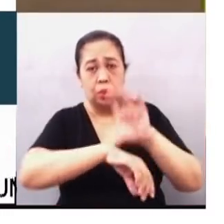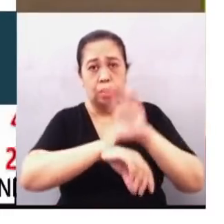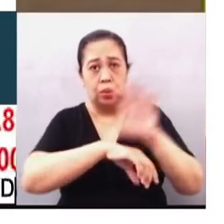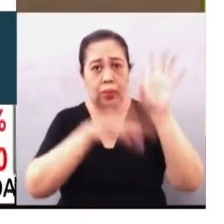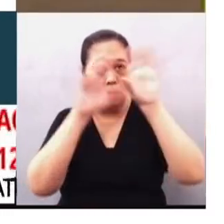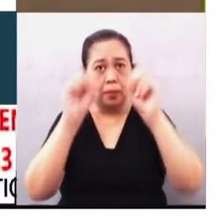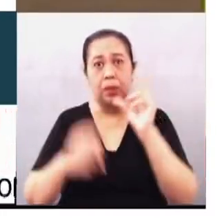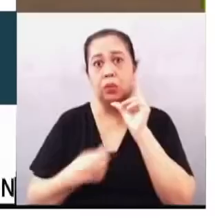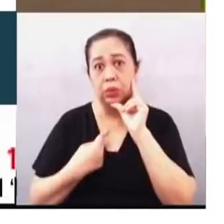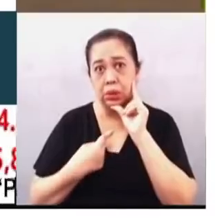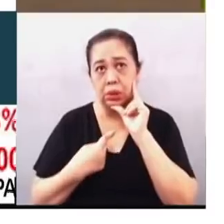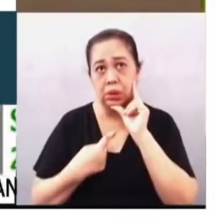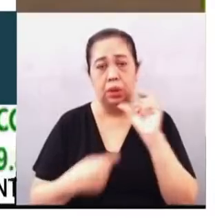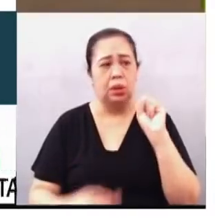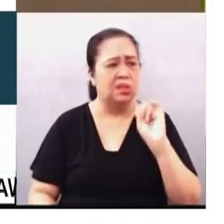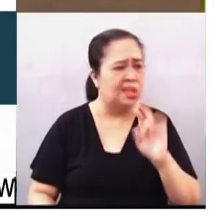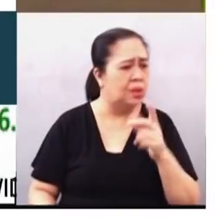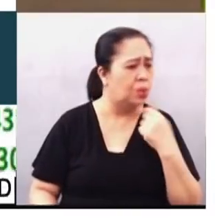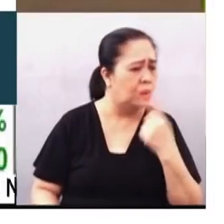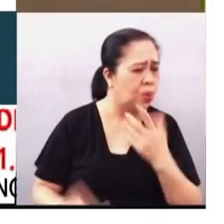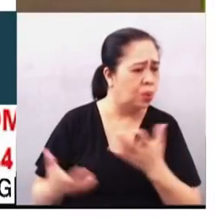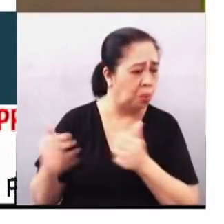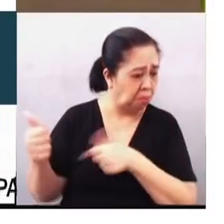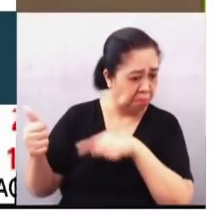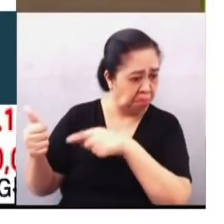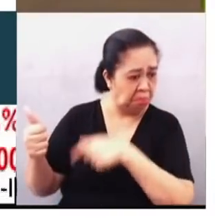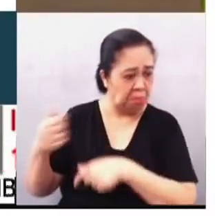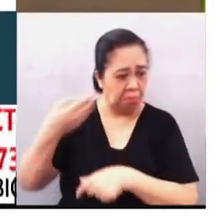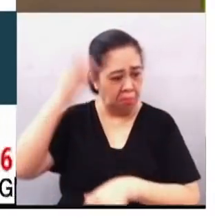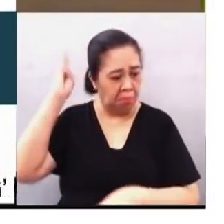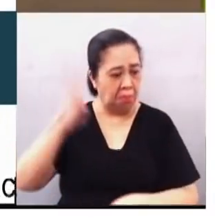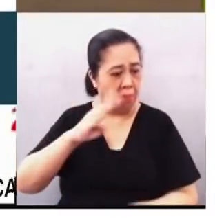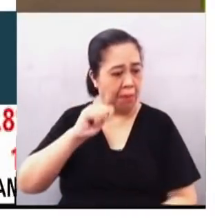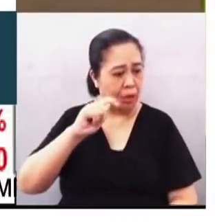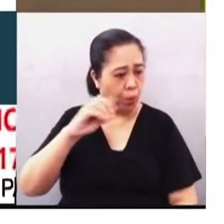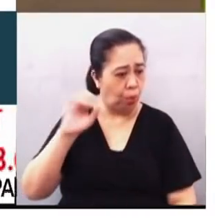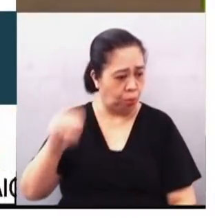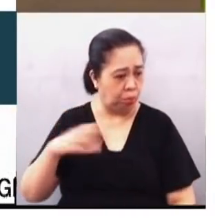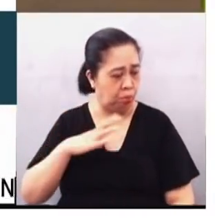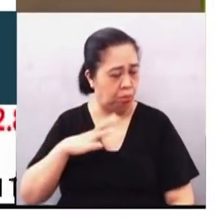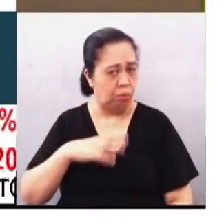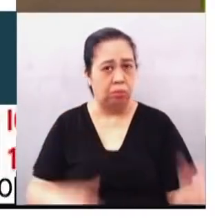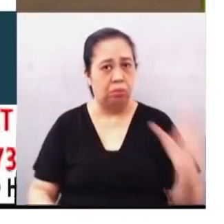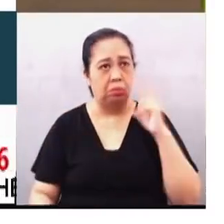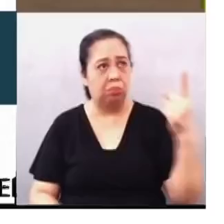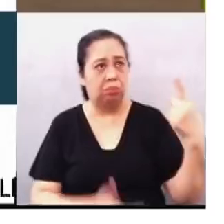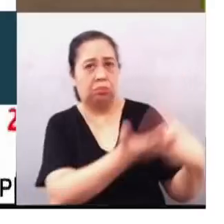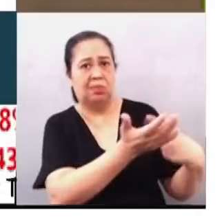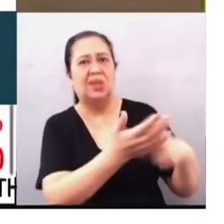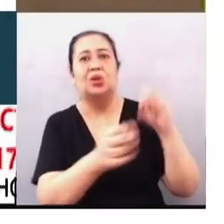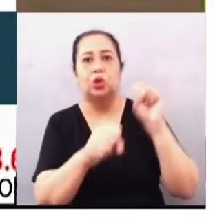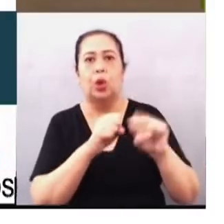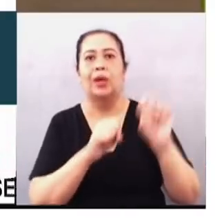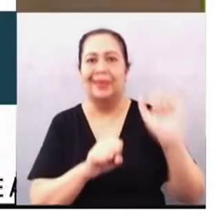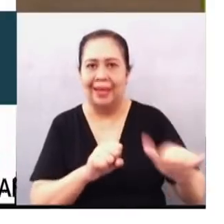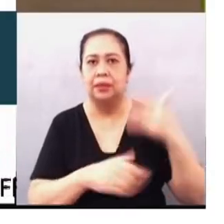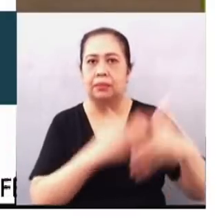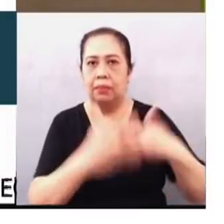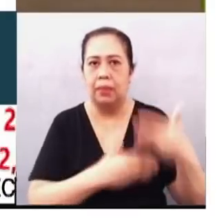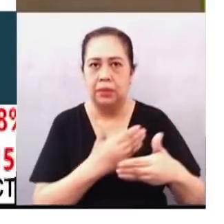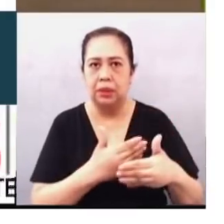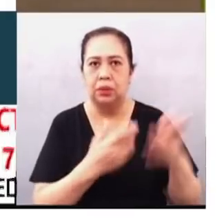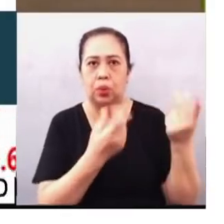Duterte, Sir, okay ba ito? Si Bato natin yung patakbuhin. Then napag-usapan nila. So that's the process na ginawa